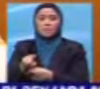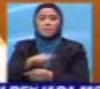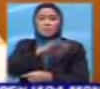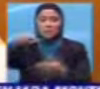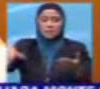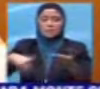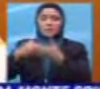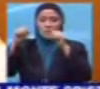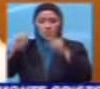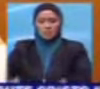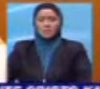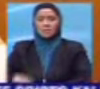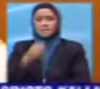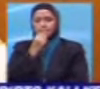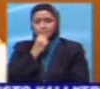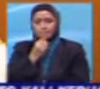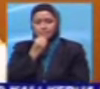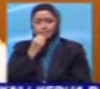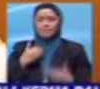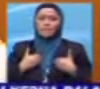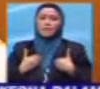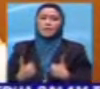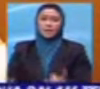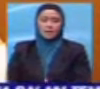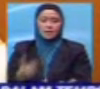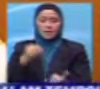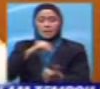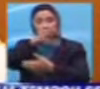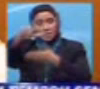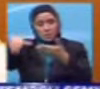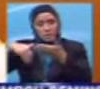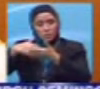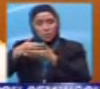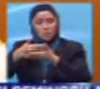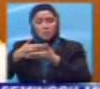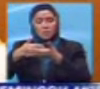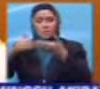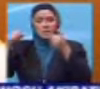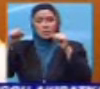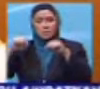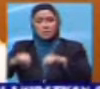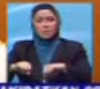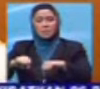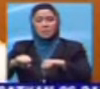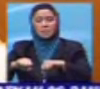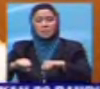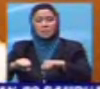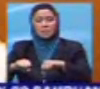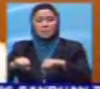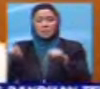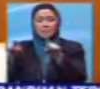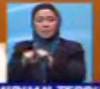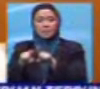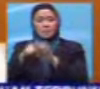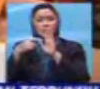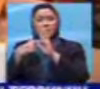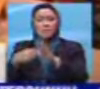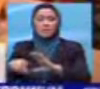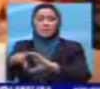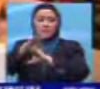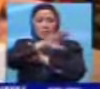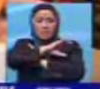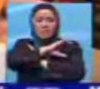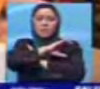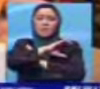menikmati makanan yang sihat dan juga semua orang boleh sebagai satu tanda cinta kepada alam sekeliling. Itu